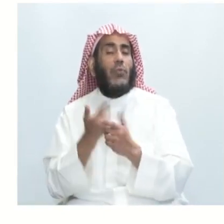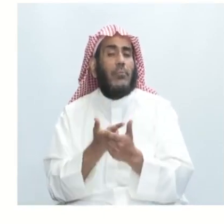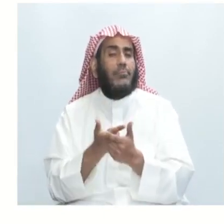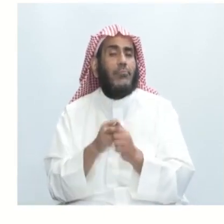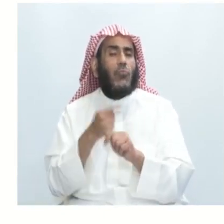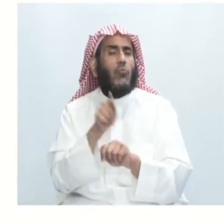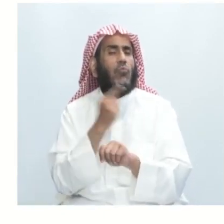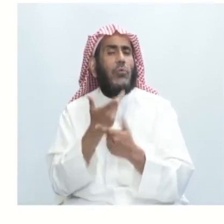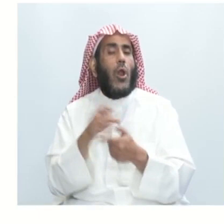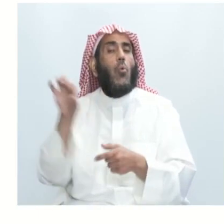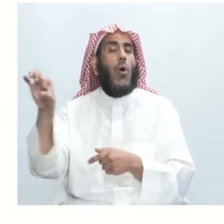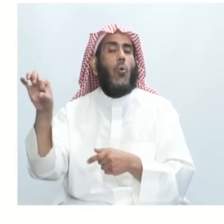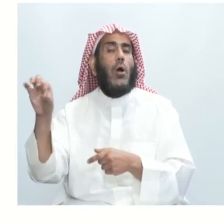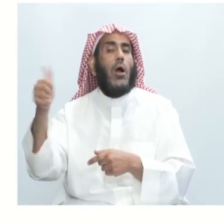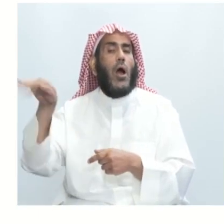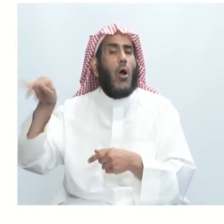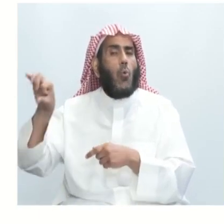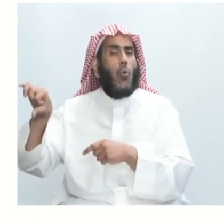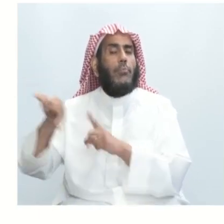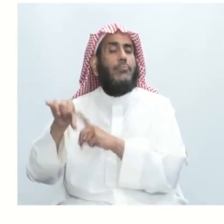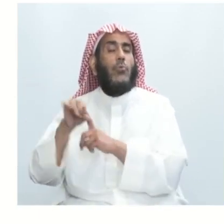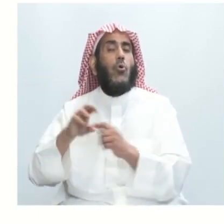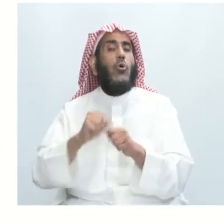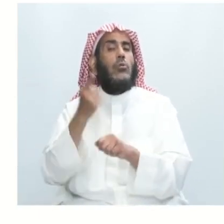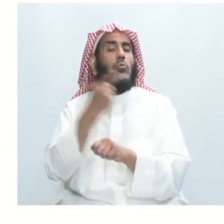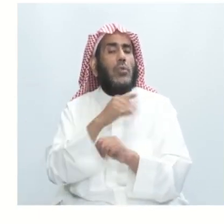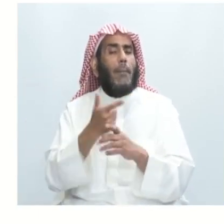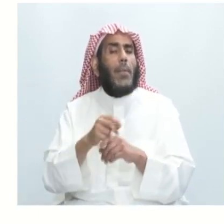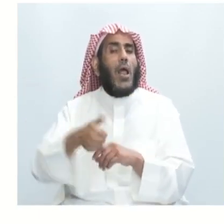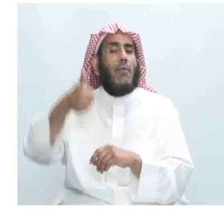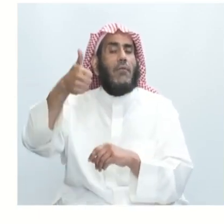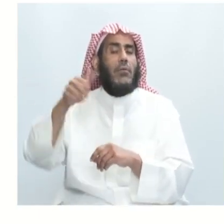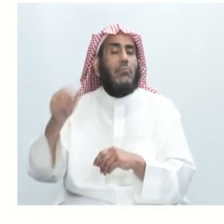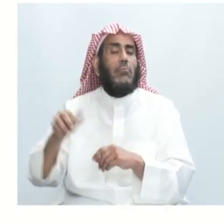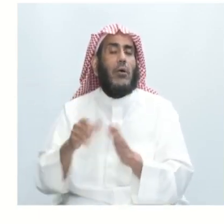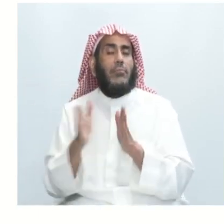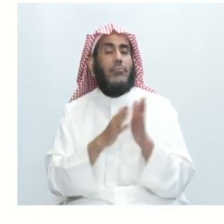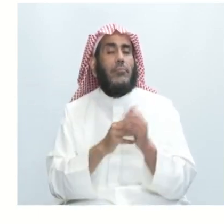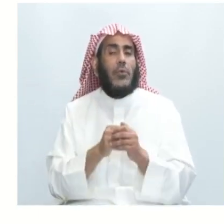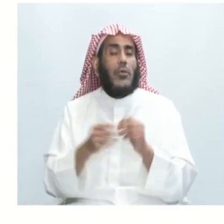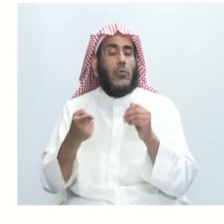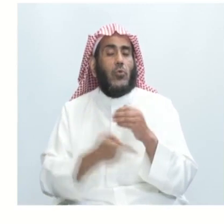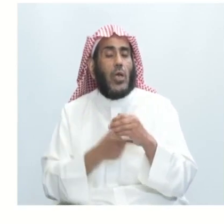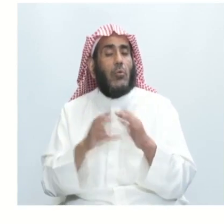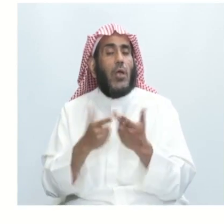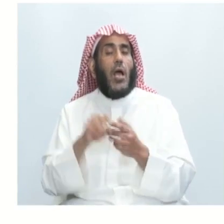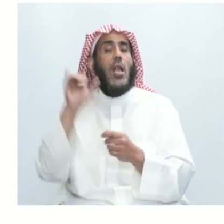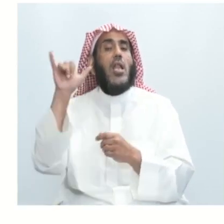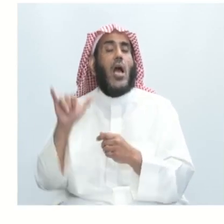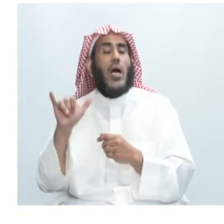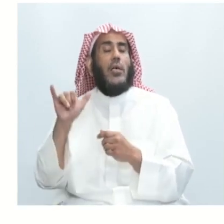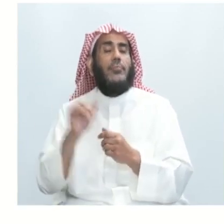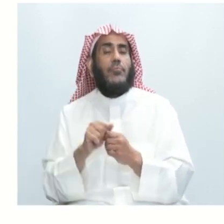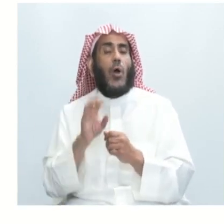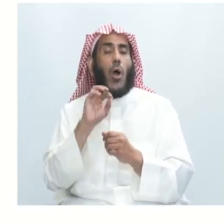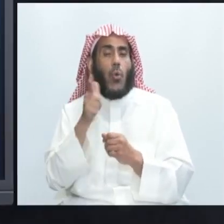وعلامه رفعها الواو وتنصب وعلامه نصبه الالف وتجاره وعلامه جرها اليك ما عرفت